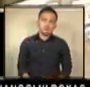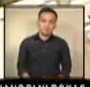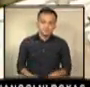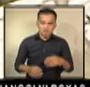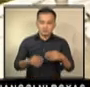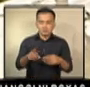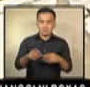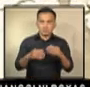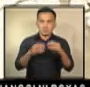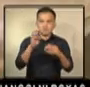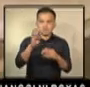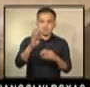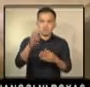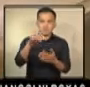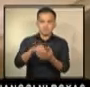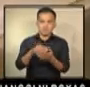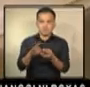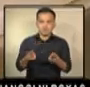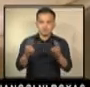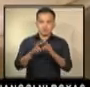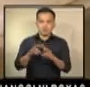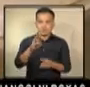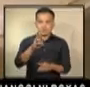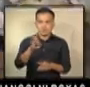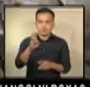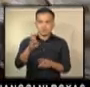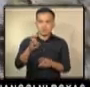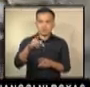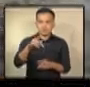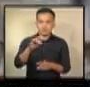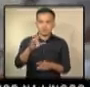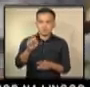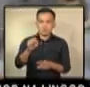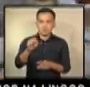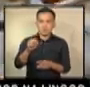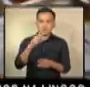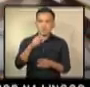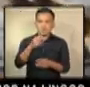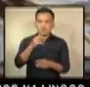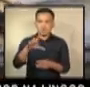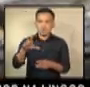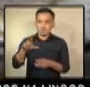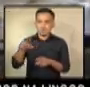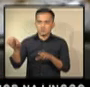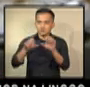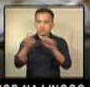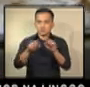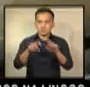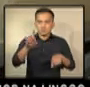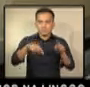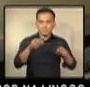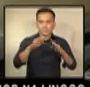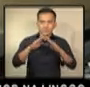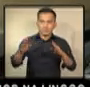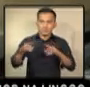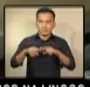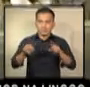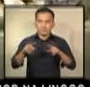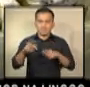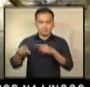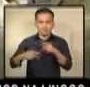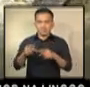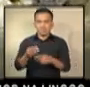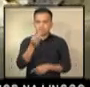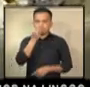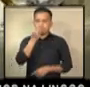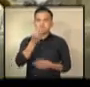Aabot sa 80 mil ang halaga ng nasa 600 pirasong budyong na nasamsam sa iba't ibang bahay. Pero ang mga residente, tikom ang bibig